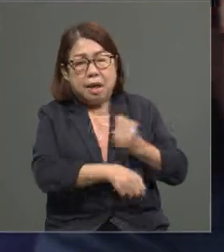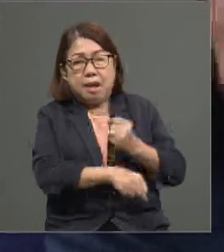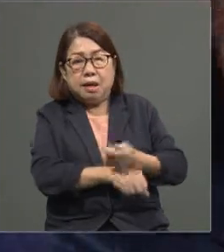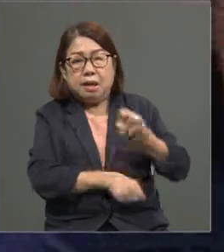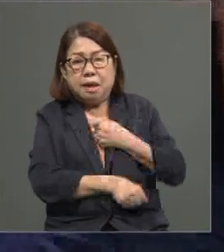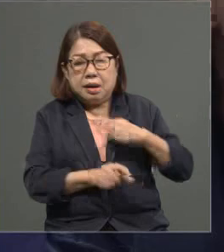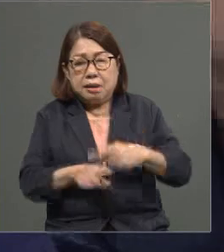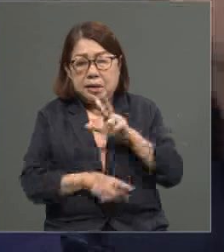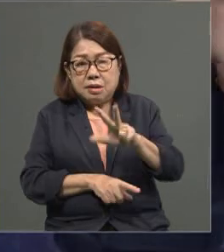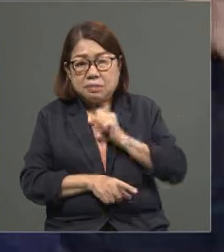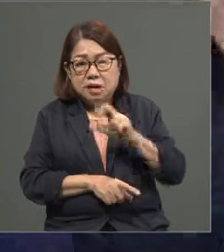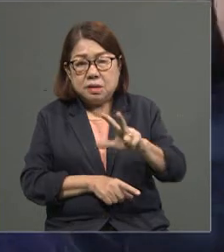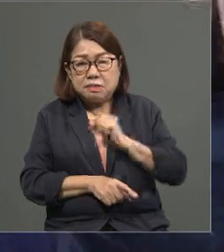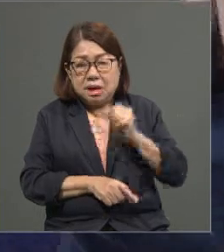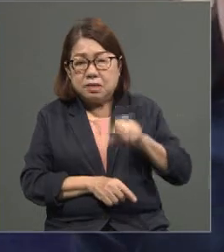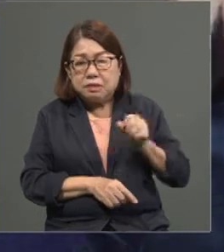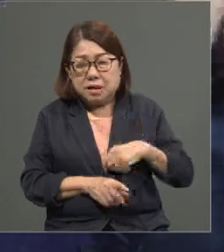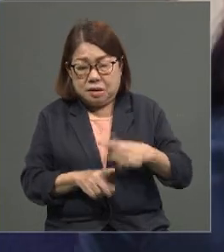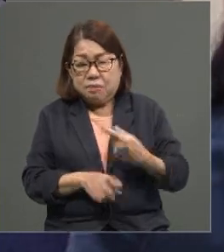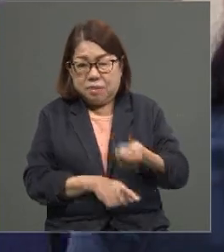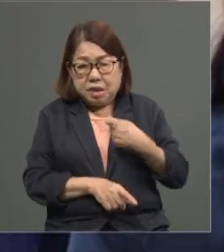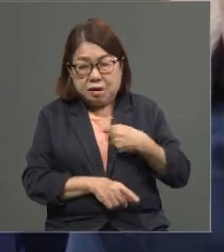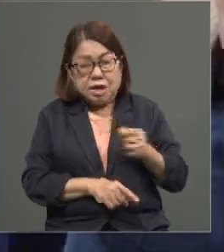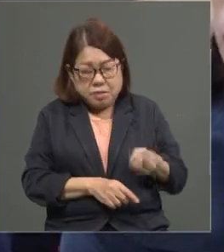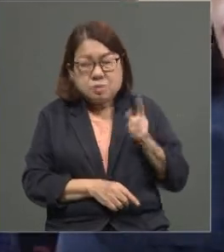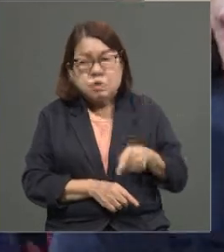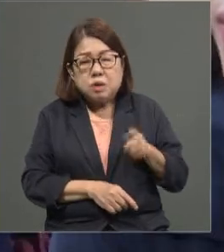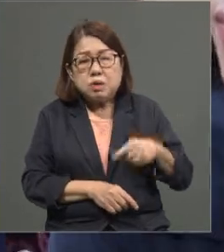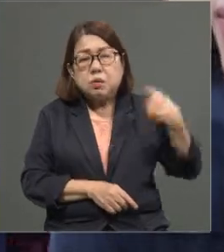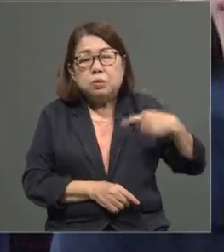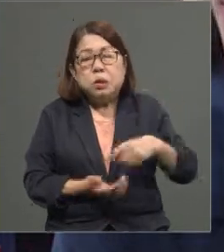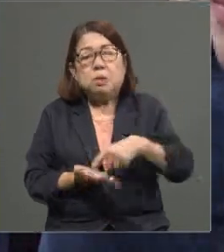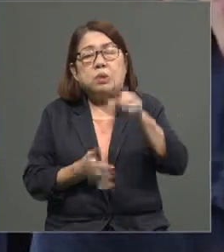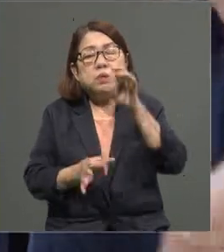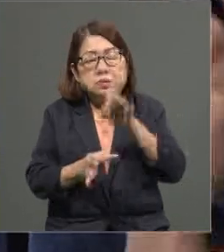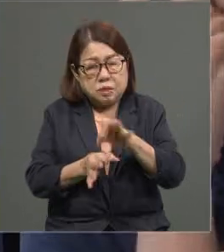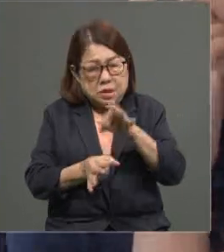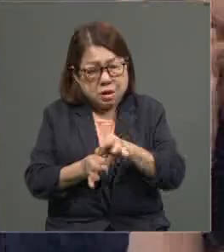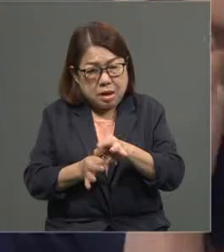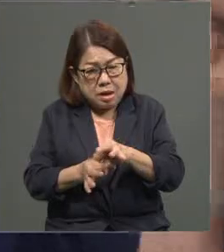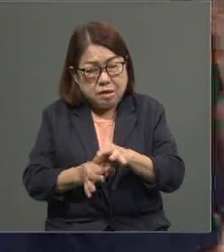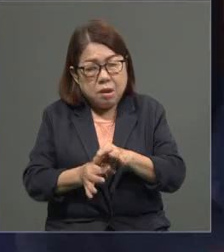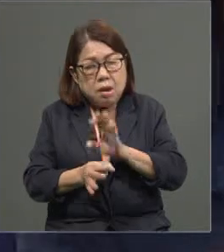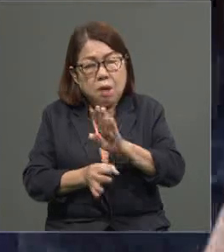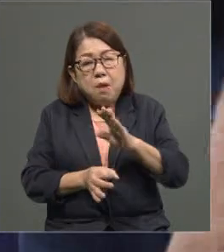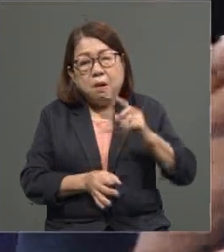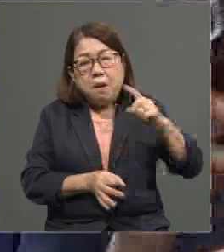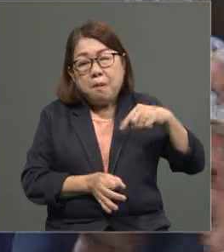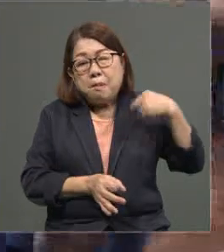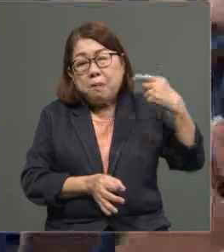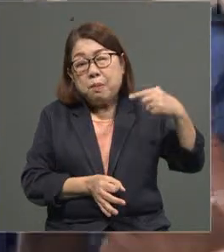ทเงินเดือนตรงนั้นเนี่ยครับเจ้อ้อยได้จ่ายให้ทนายตั้มโดยโอนเข้าบัญชีของพี่ของภรรยาทนาย